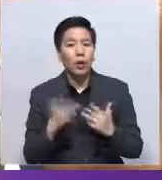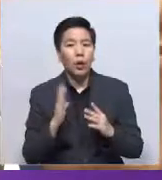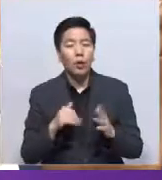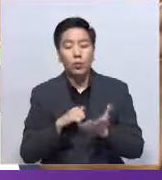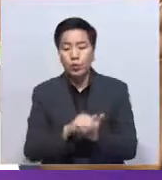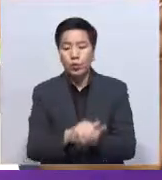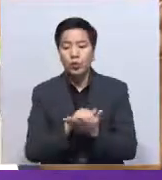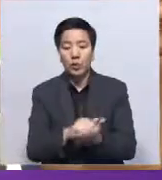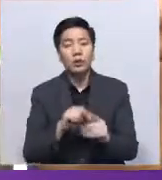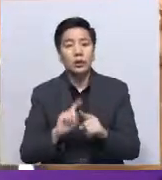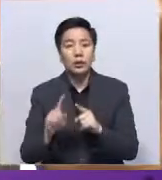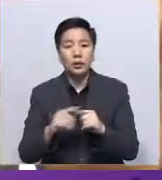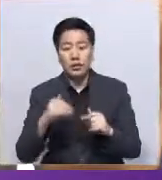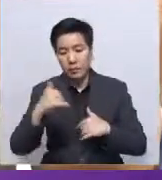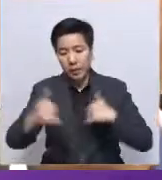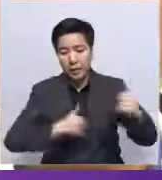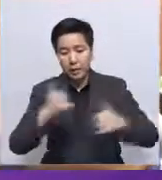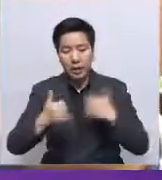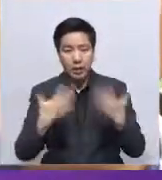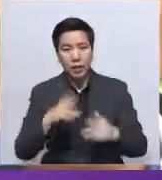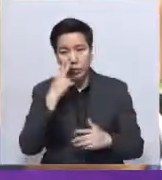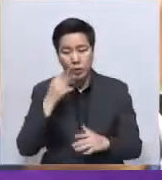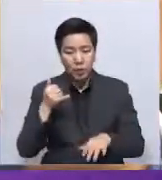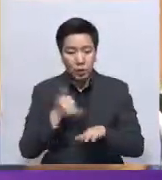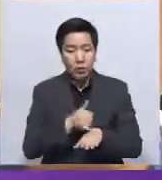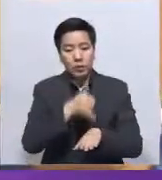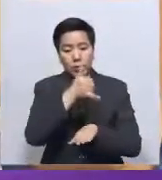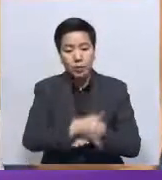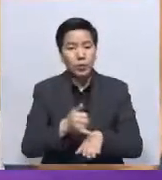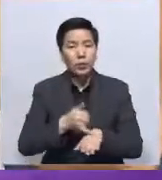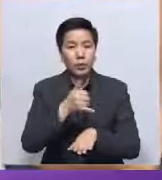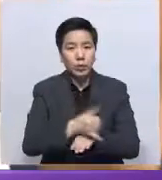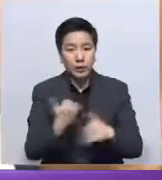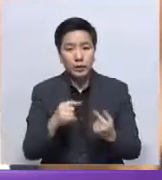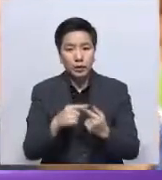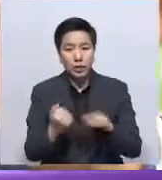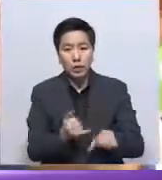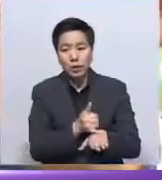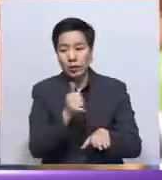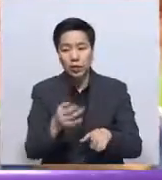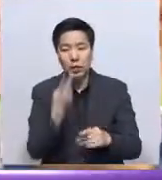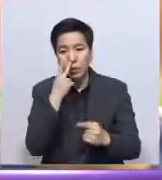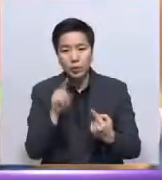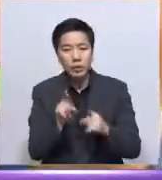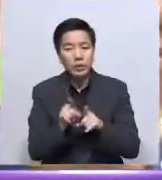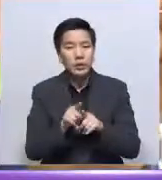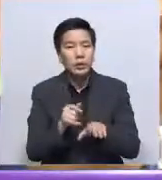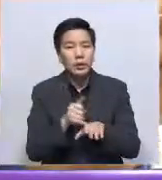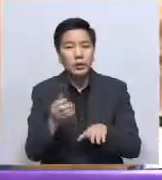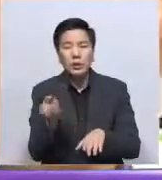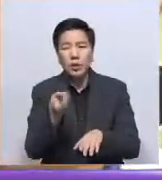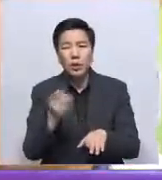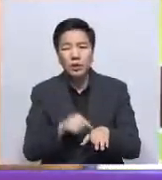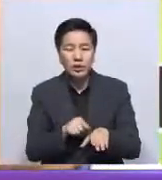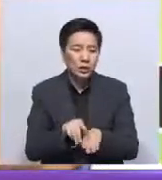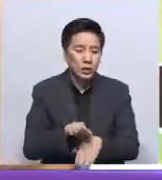นใช้บริการแล้วเนี่ยเข้ามาแล้วเนี่ยส่วนใหญ่เขาลงเลยแล้วก็จับรถเลยไม่มีใครมีไม่เยอะหรอก